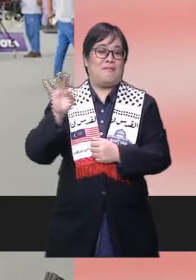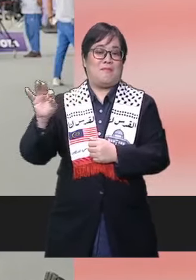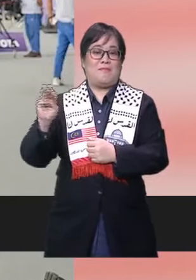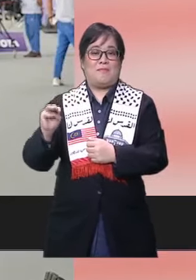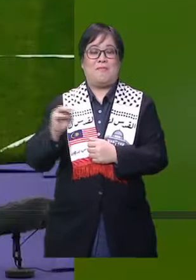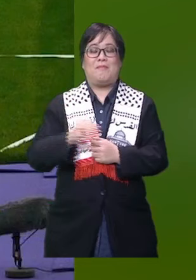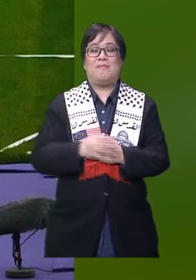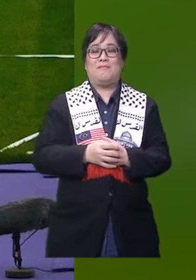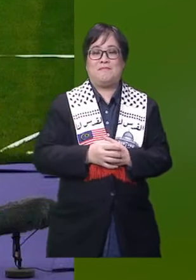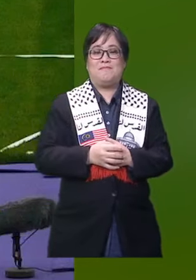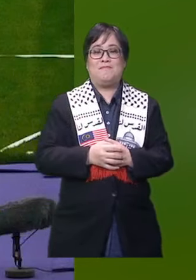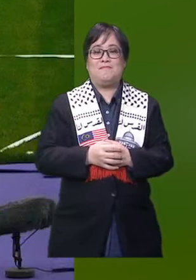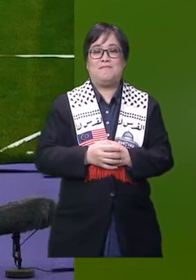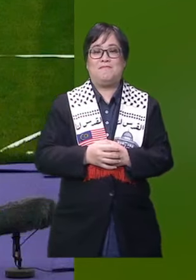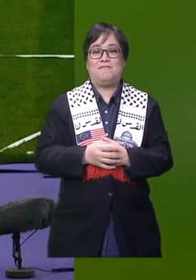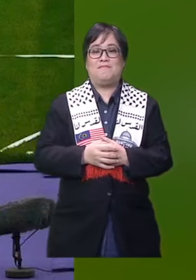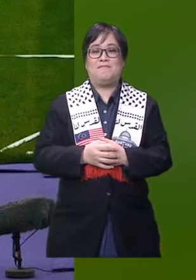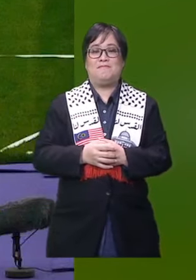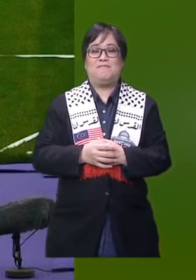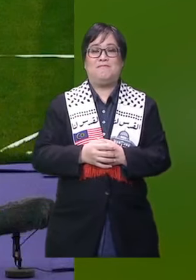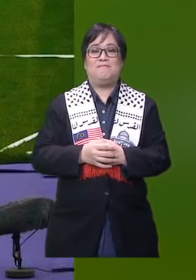meter.